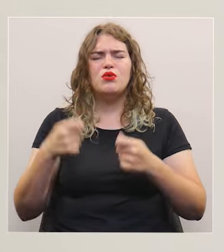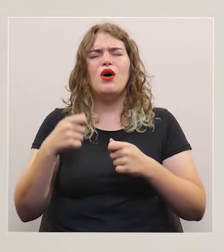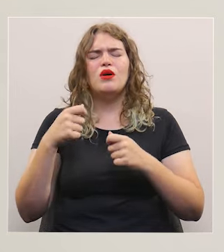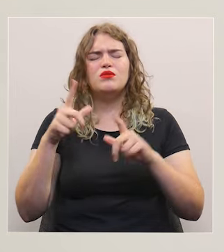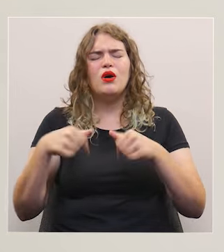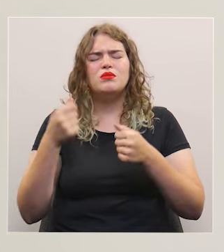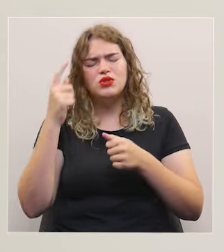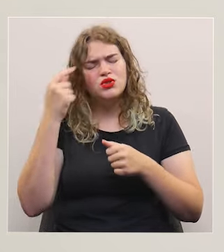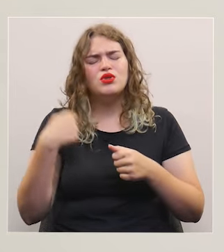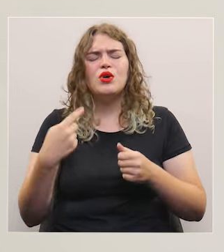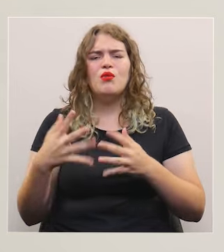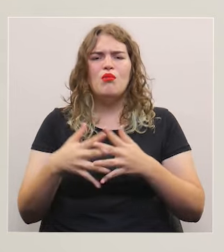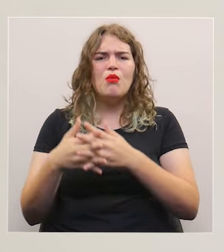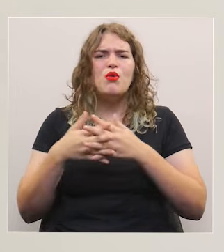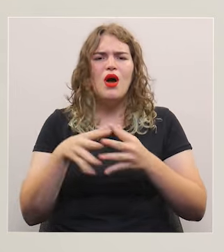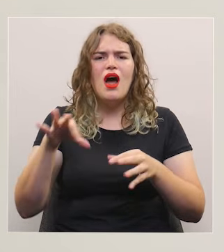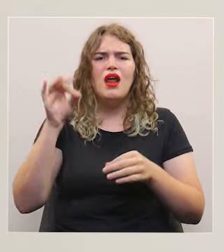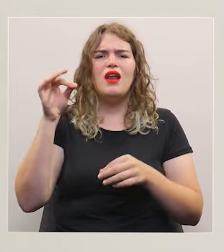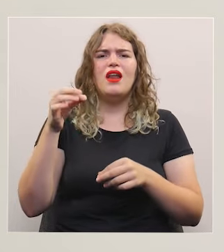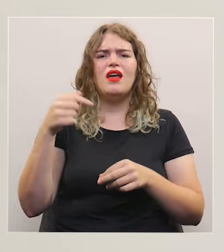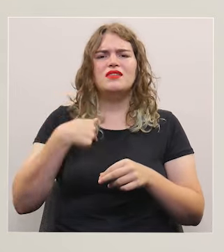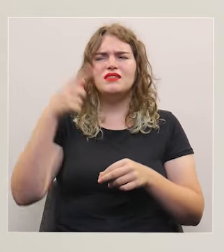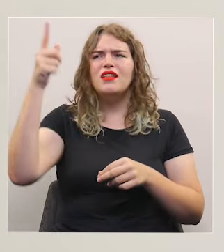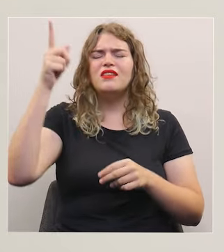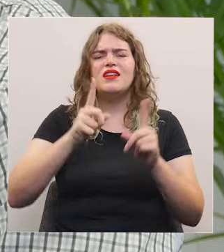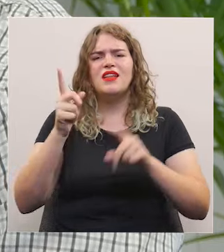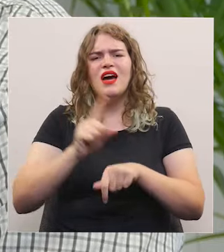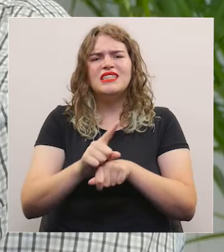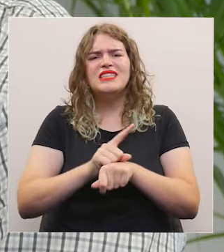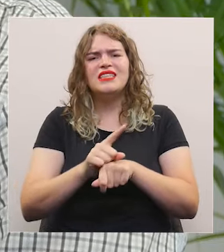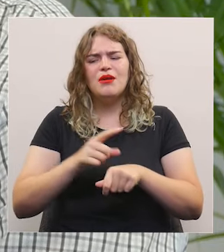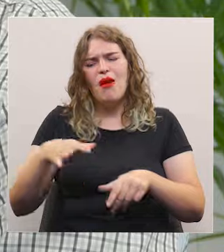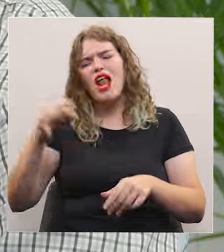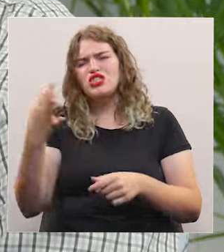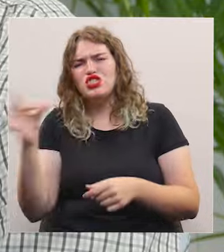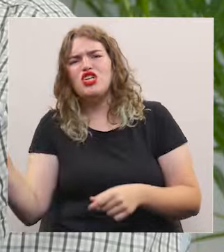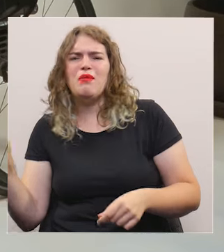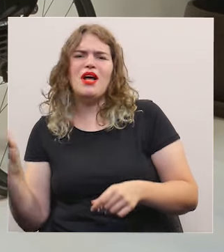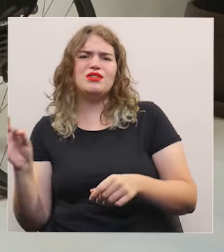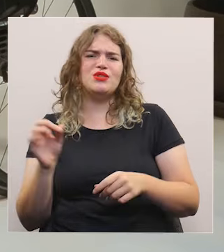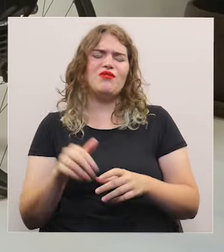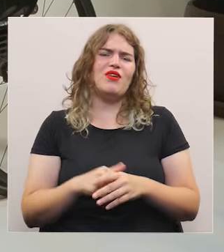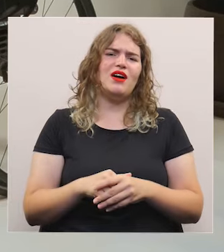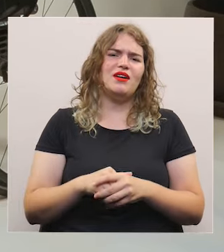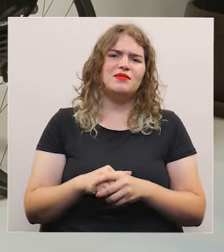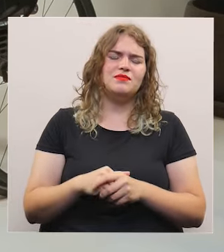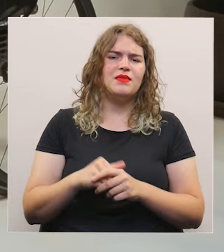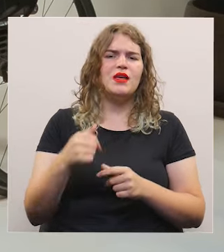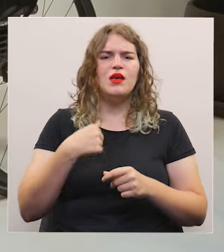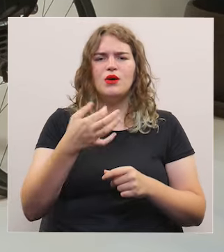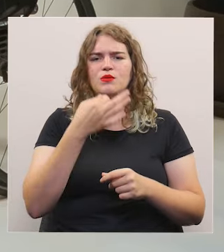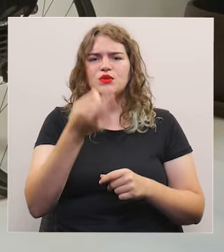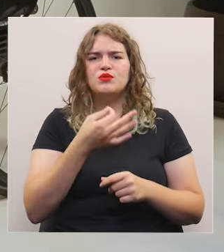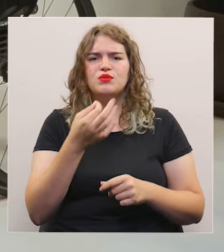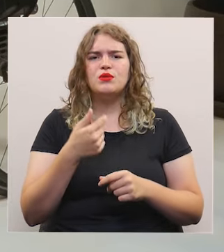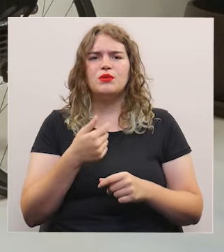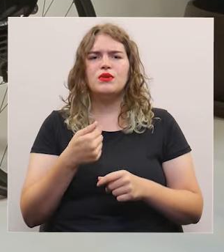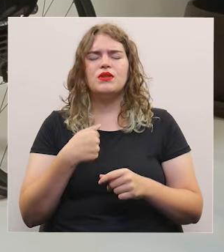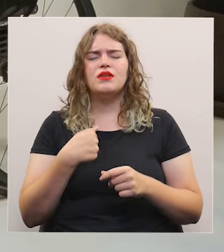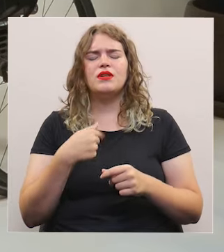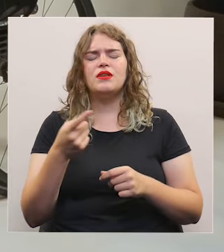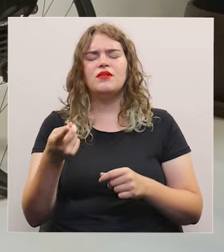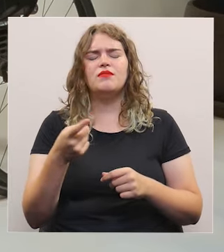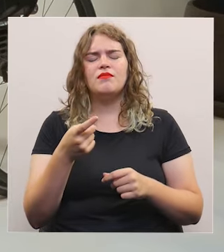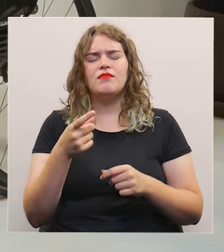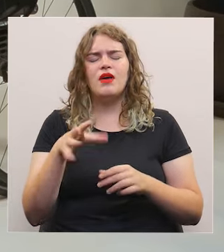suntem poporul ales de tine, dar la un moment dat mai alege și pe altcineva. Da. Eu zic că, uitați, m-a ales